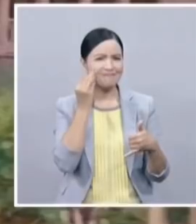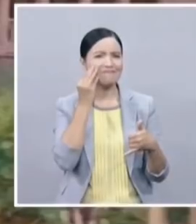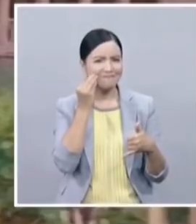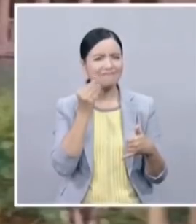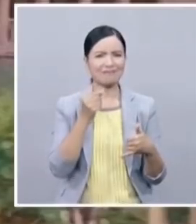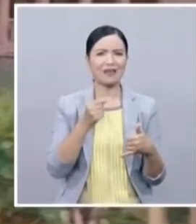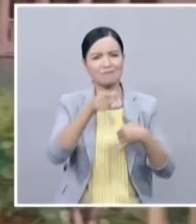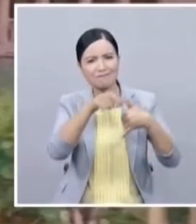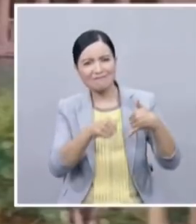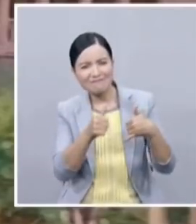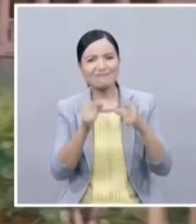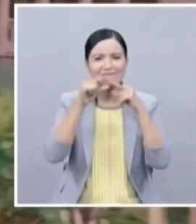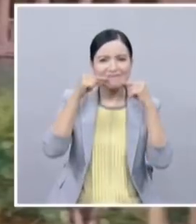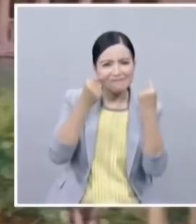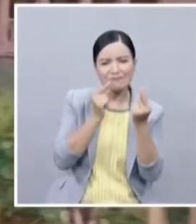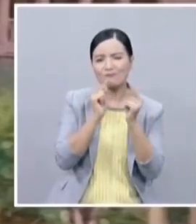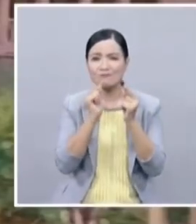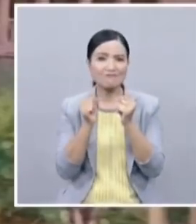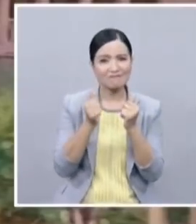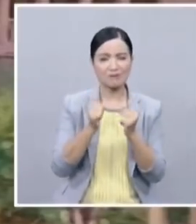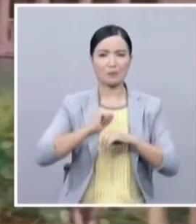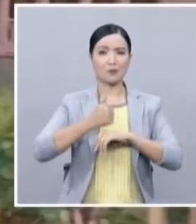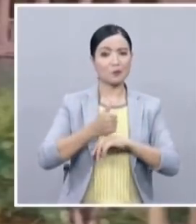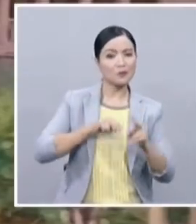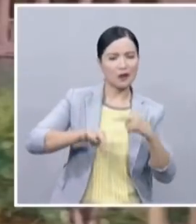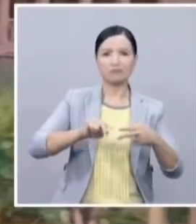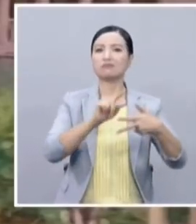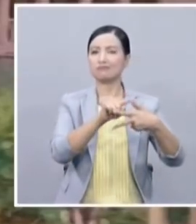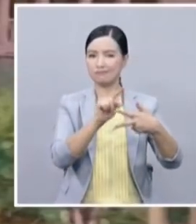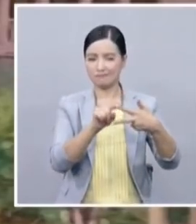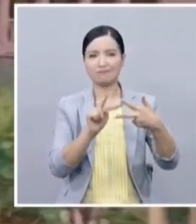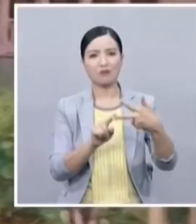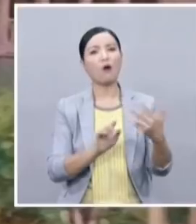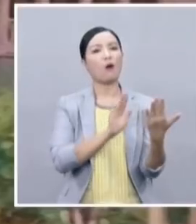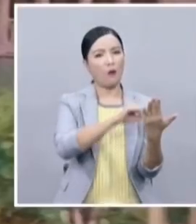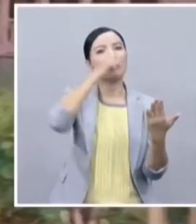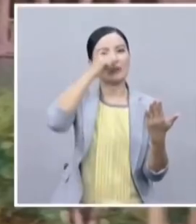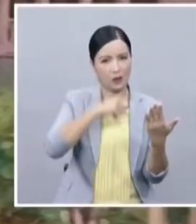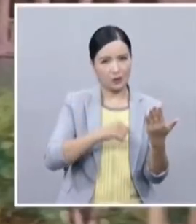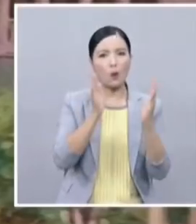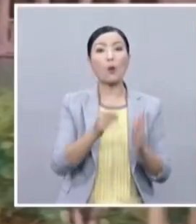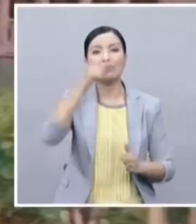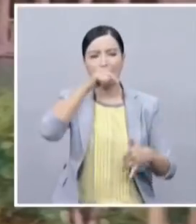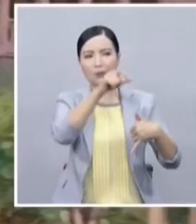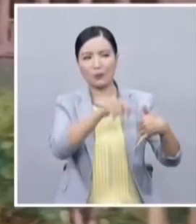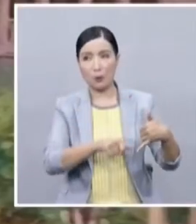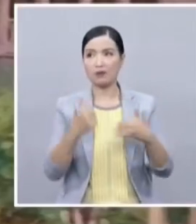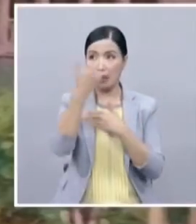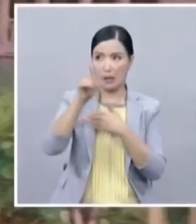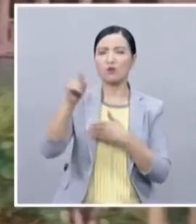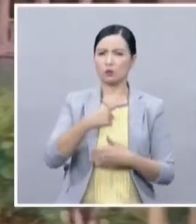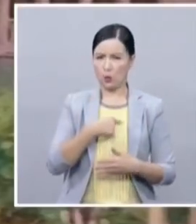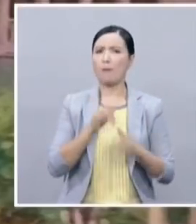ตรีกันดีนะครับดูแลเป็นเจ้าบ้านที่ดีสามอย่างนั่นแหละต่างๆของคนไทยที่คนต่างประเทศชอบเพราะนั้นอย่าทำให้มันเสีย